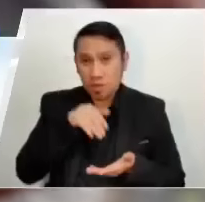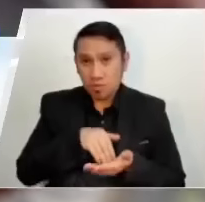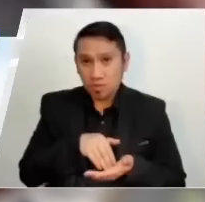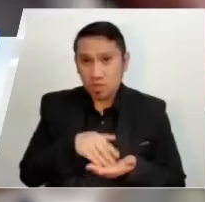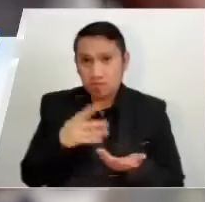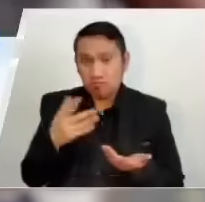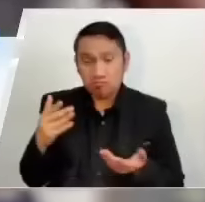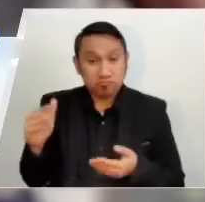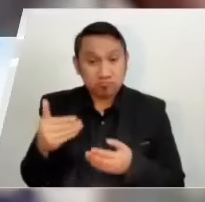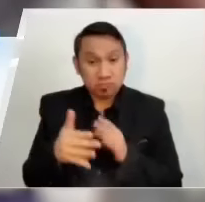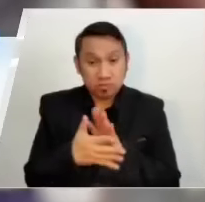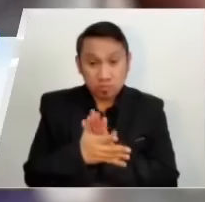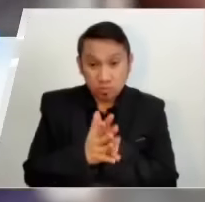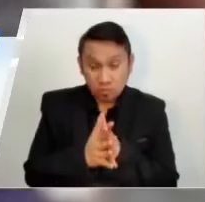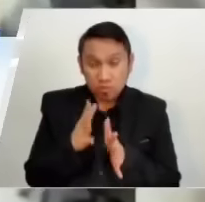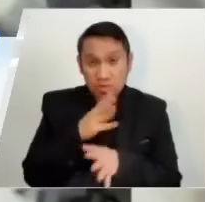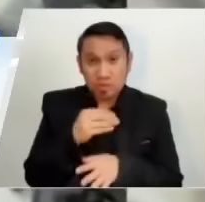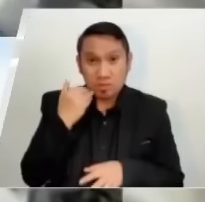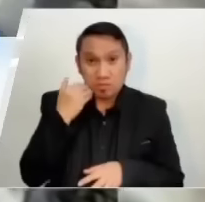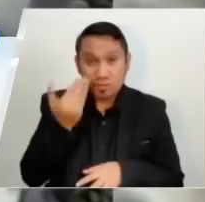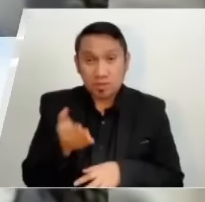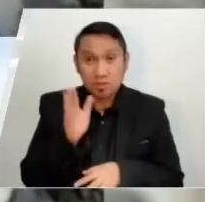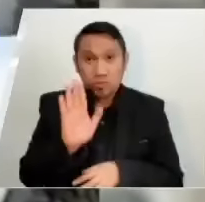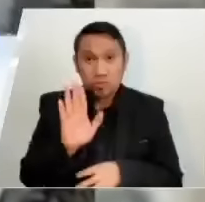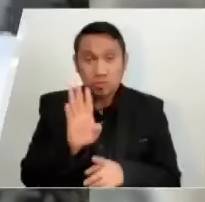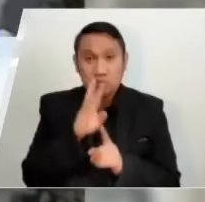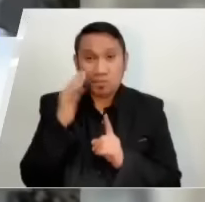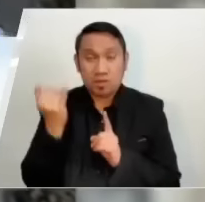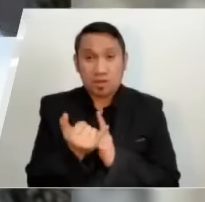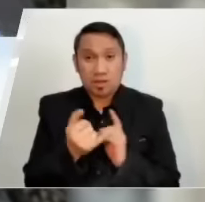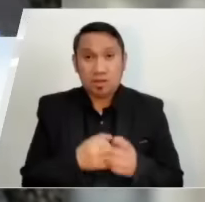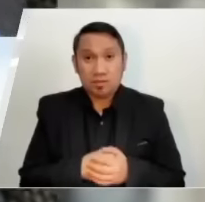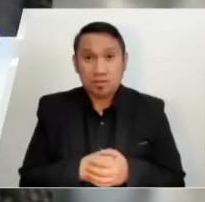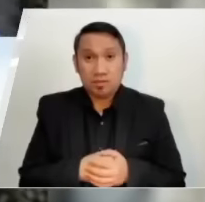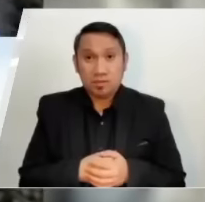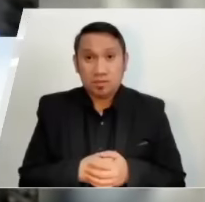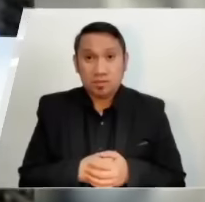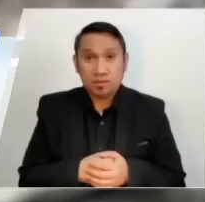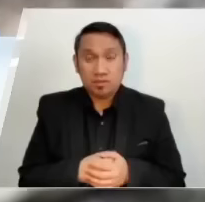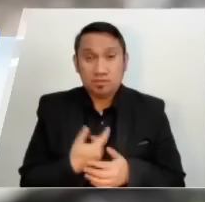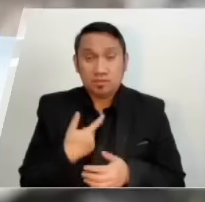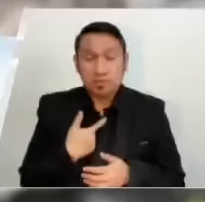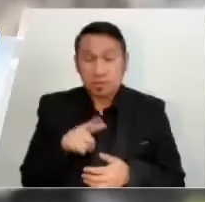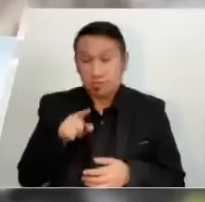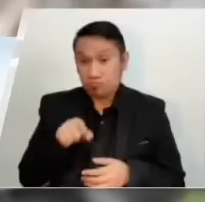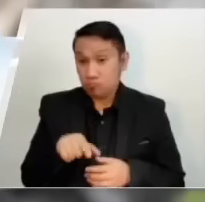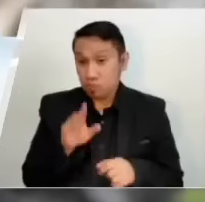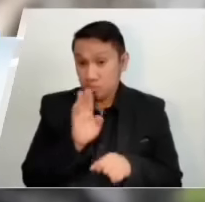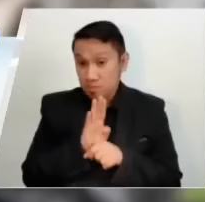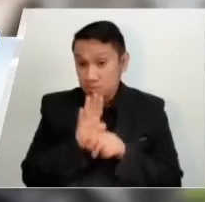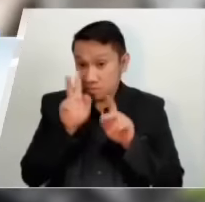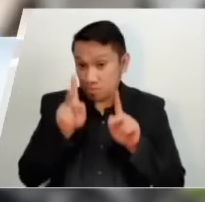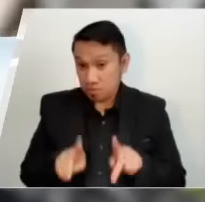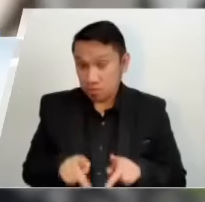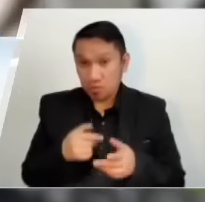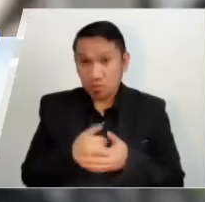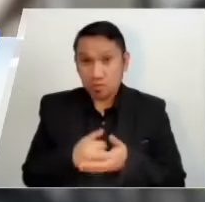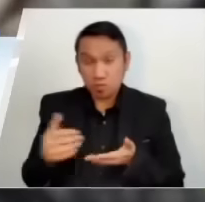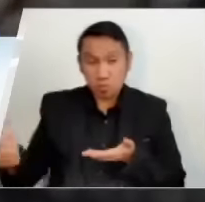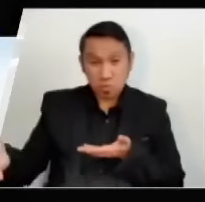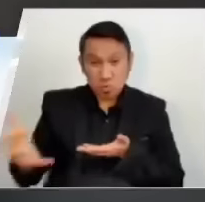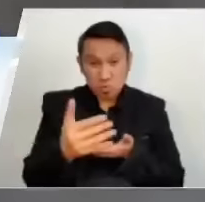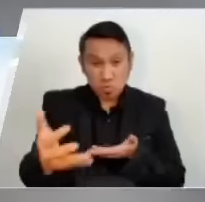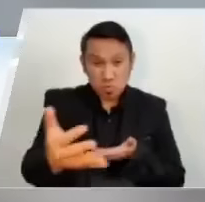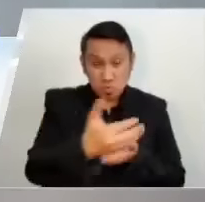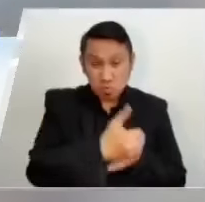apektado ng fish kill sa barangay Siluton. Dahil dito, napilitan po ang mga negosyante na mag-emergency harvest